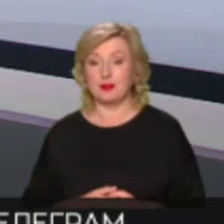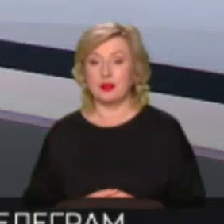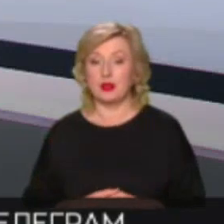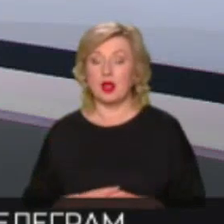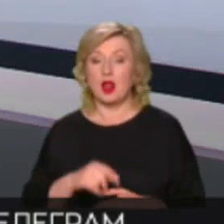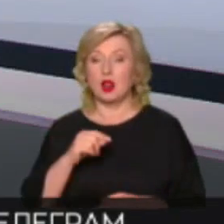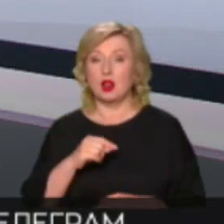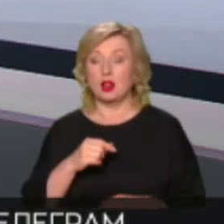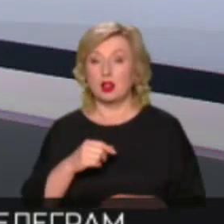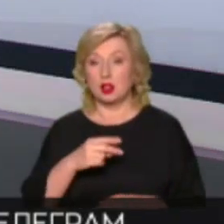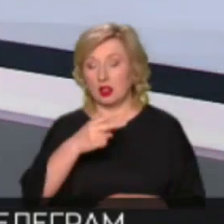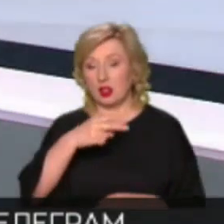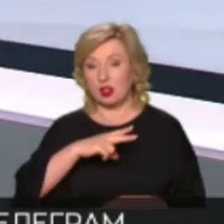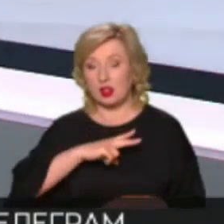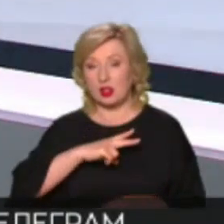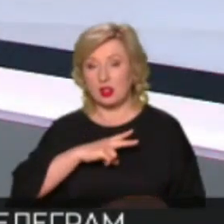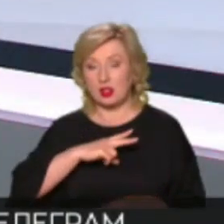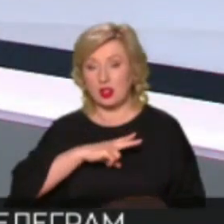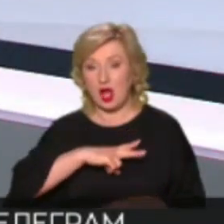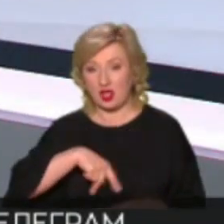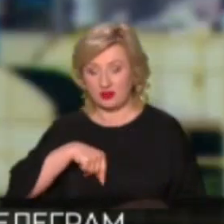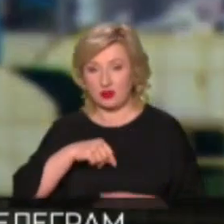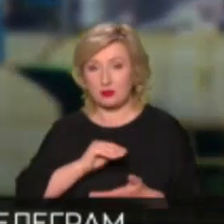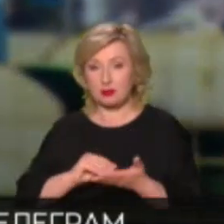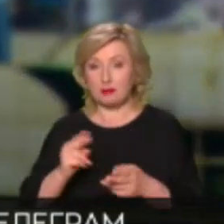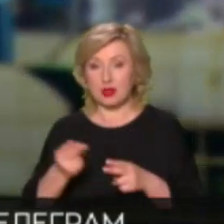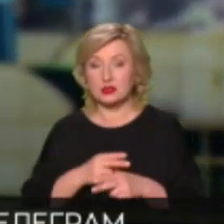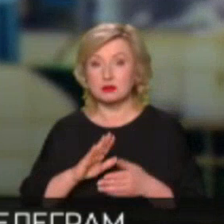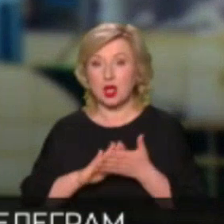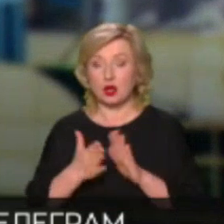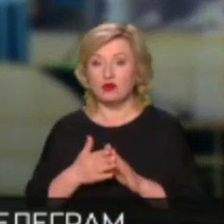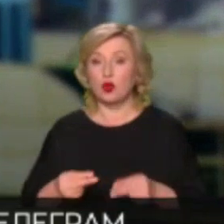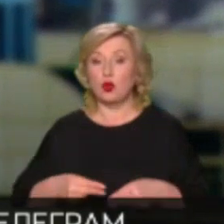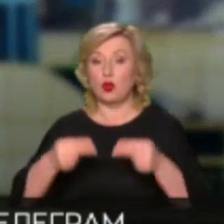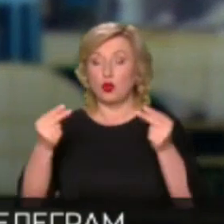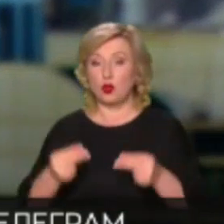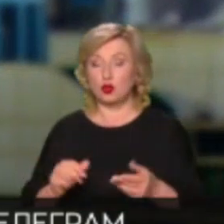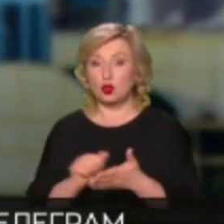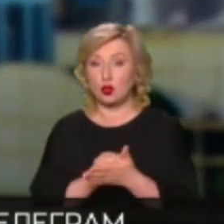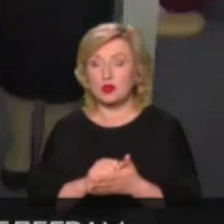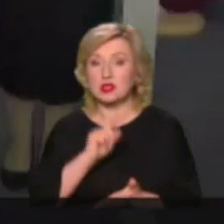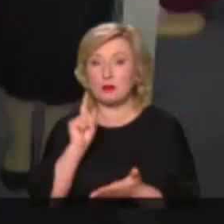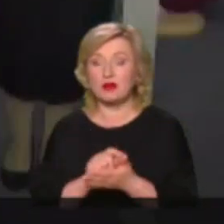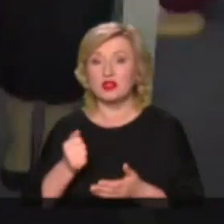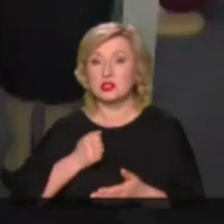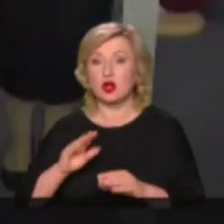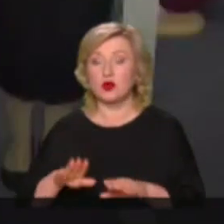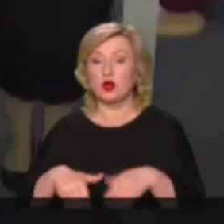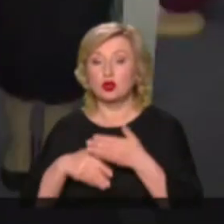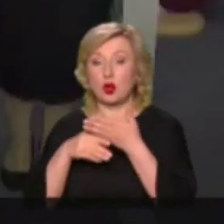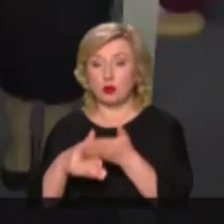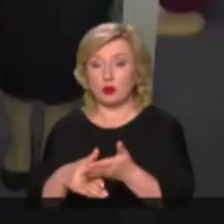Латвія підпише безпекову угоду з Україною 11 квітня. Документ має містити зобов'язання надавати військову допомогу у розмірі